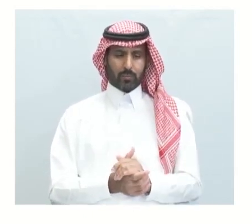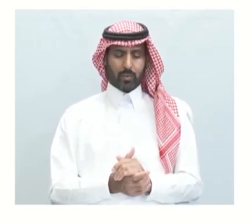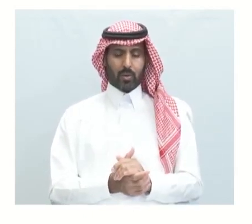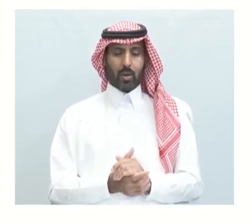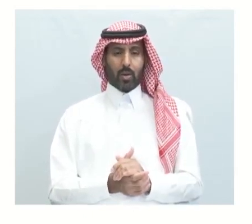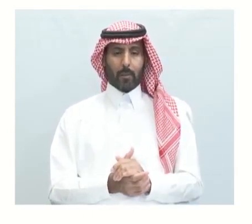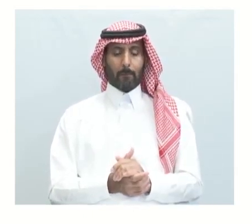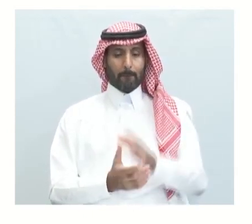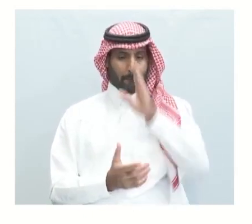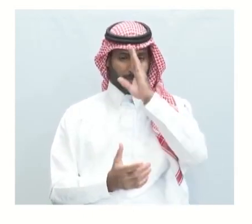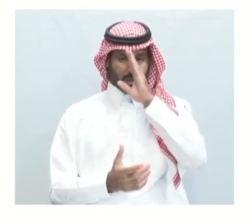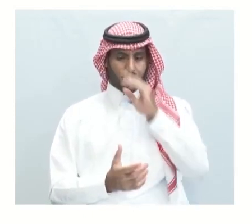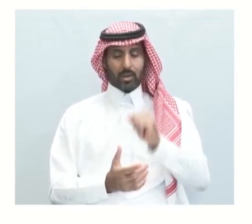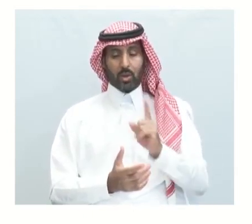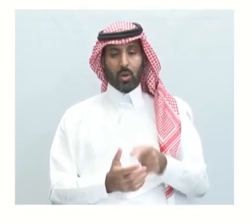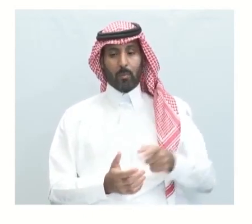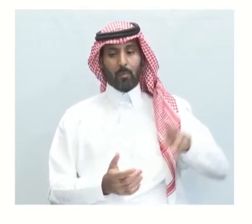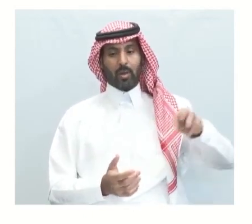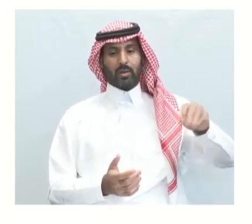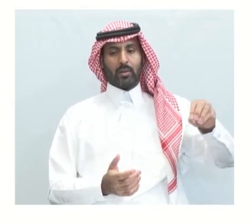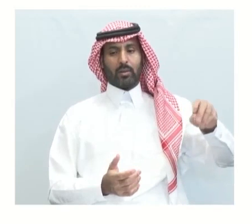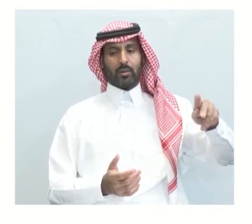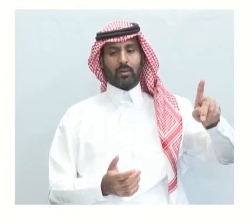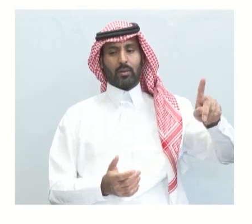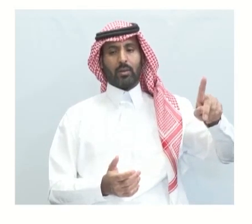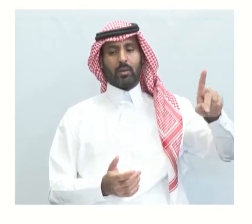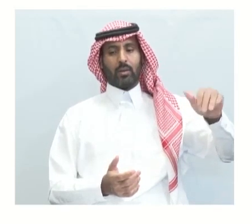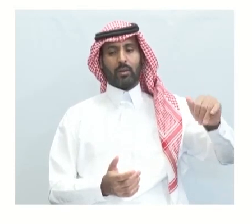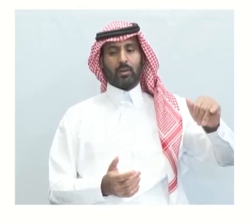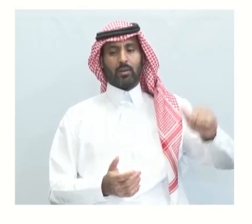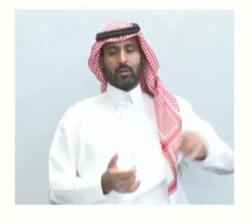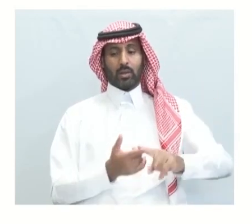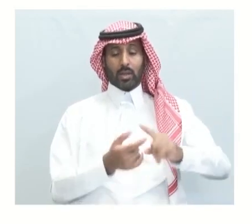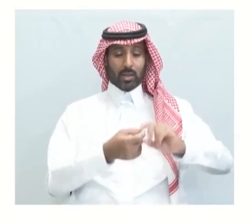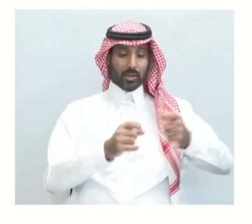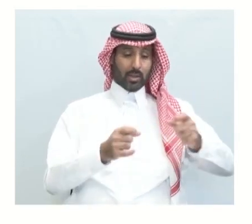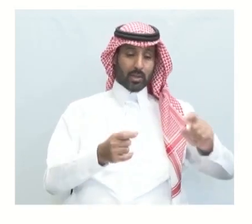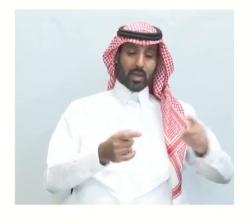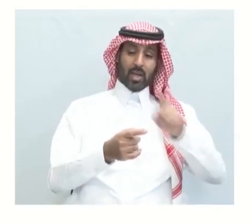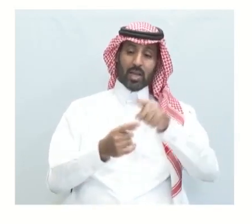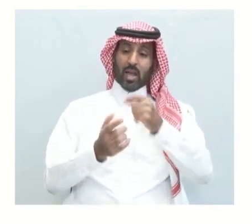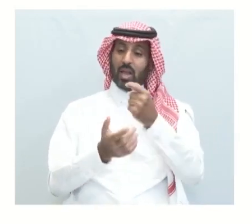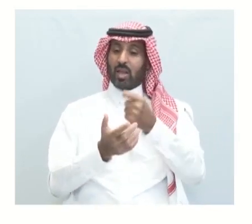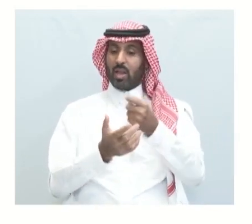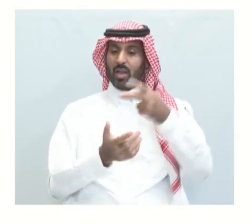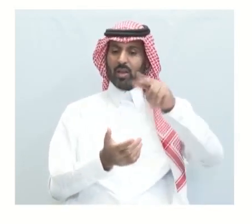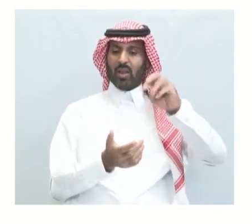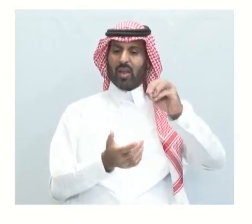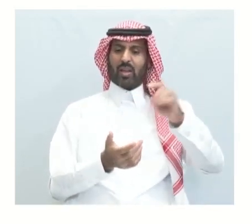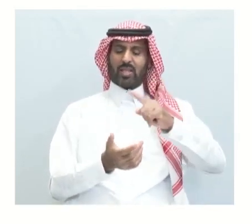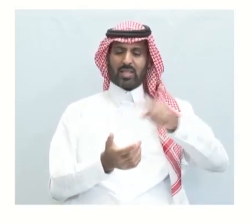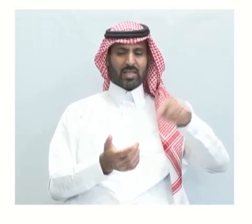او العقده الاولى اسمها مندي البيانات اللي فيها يوم الاثنين ثم العقده الثانيه لاحظ هنا عندي هيد هنا